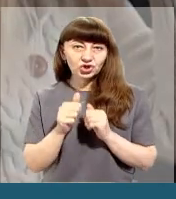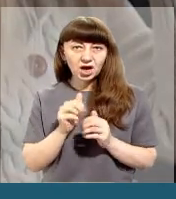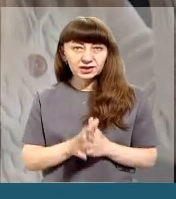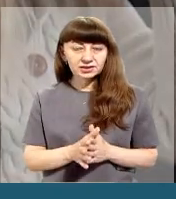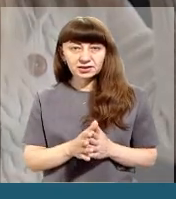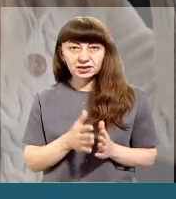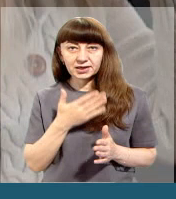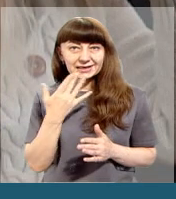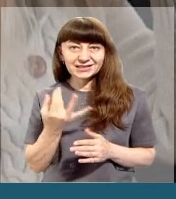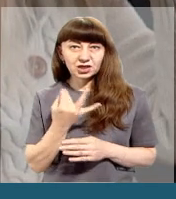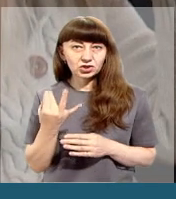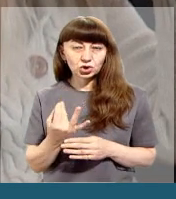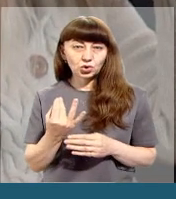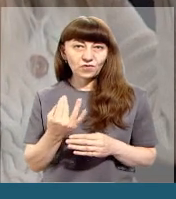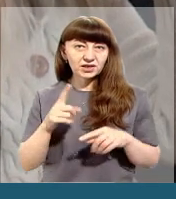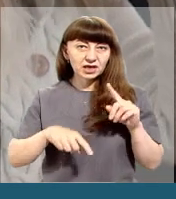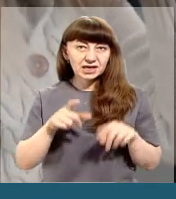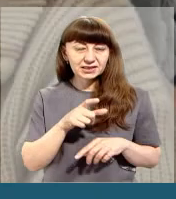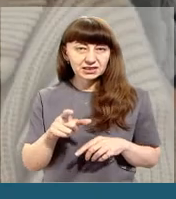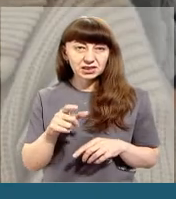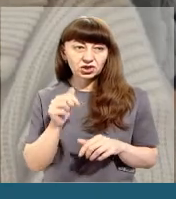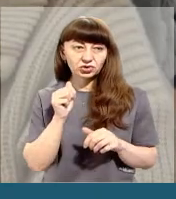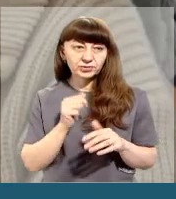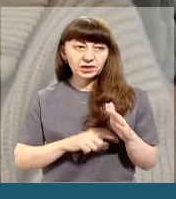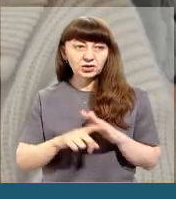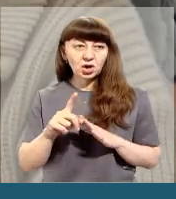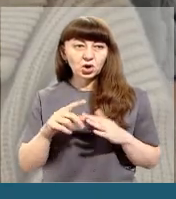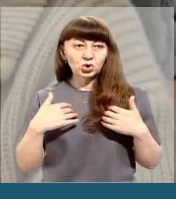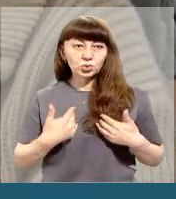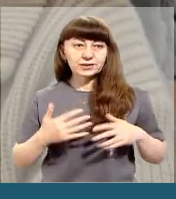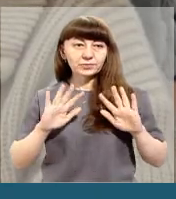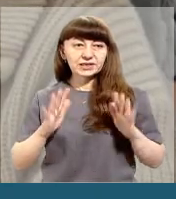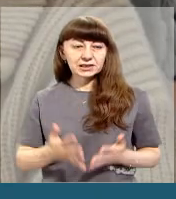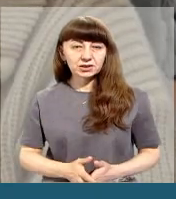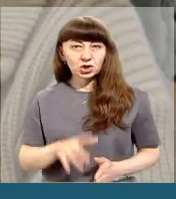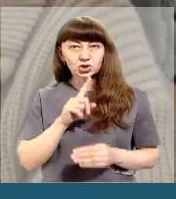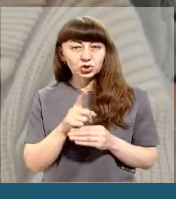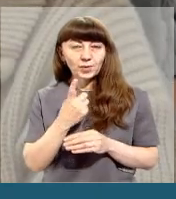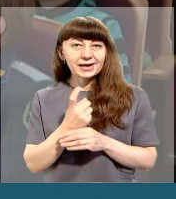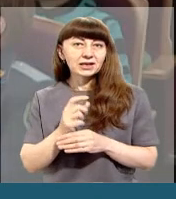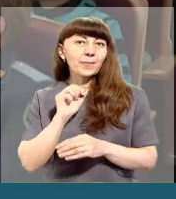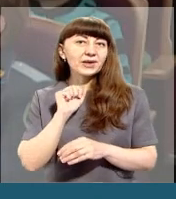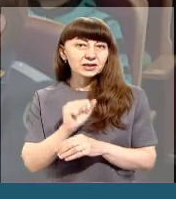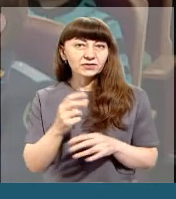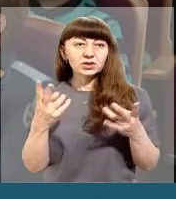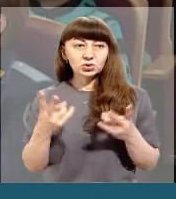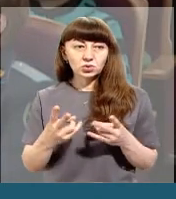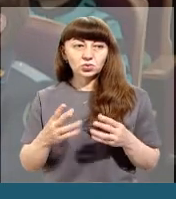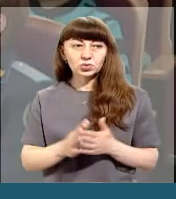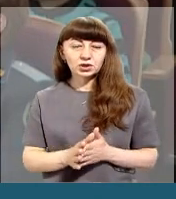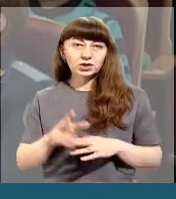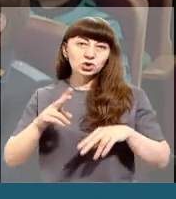беспечность и незаинтересованность родителей по отношению к своим чадам приводит к плачевным последствиям. Чтобы это предотвратить, необходимо